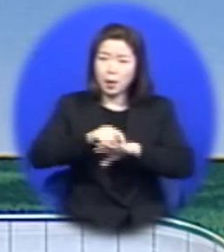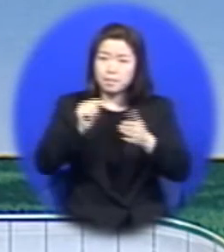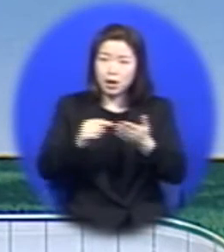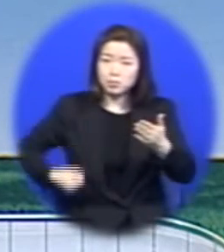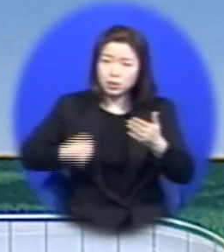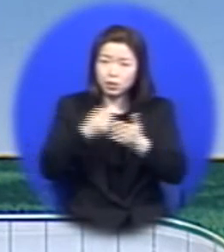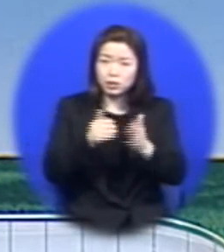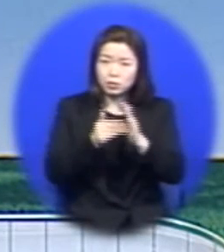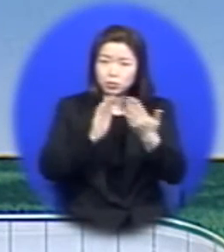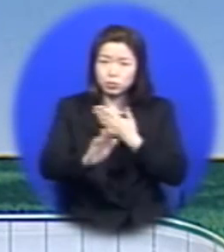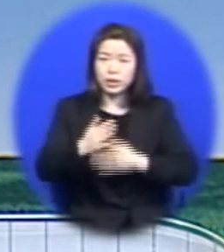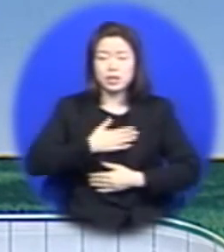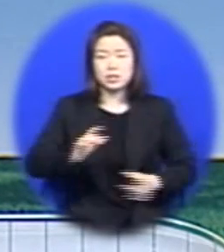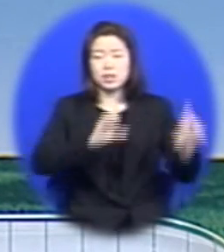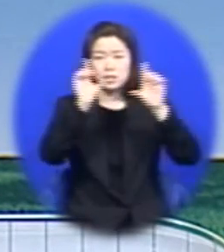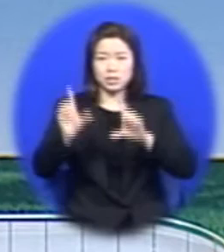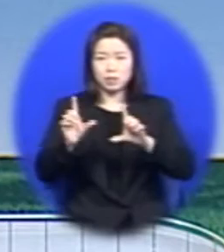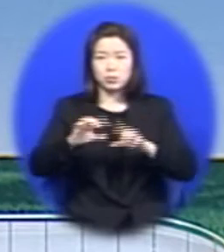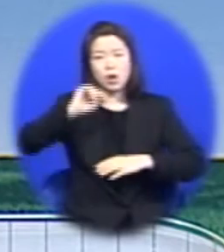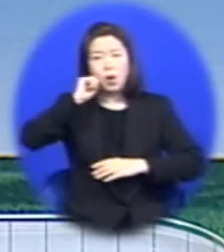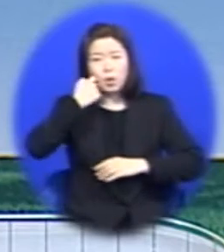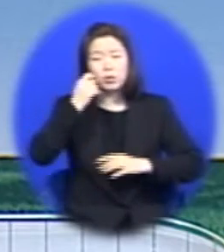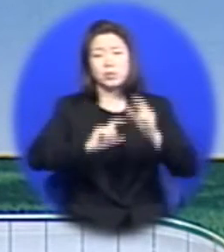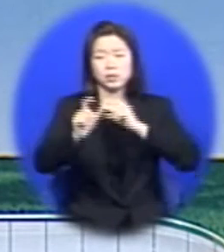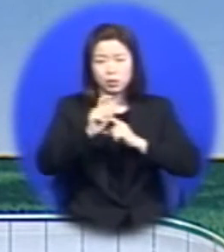나니까 제 삶은 어려움이 더